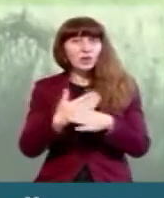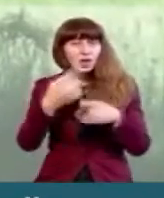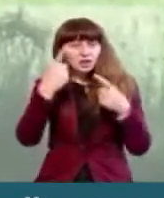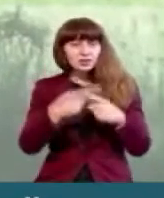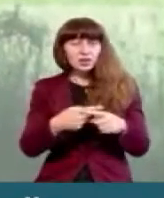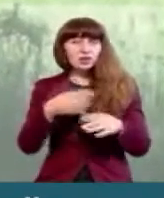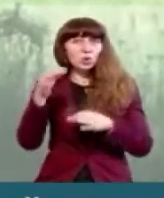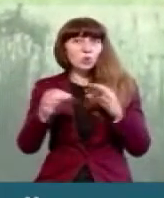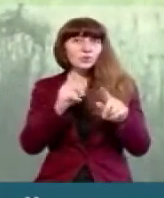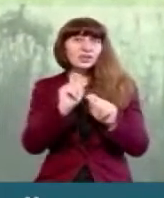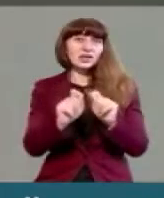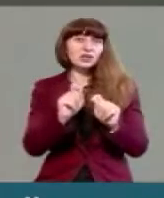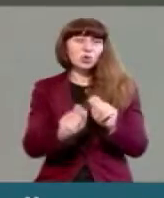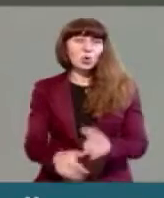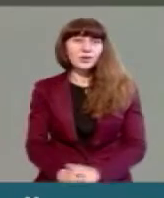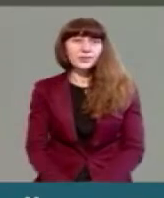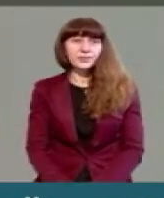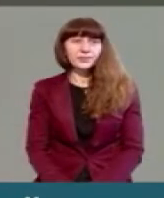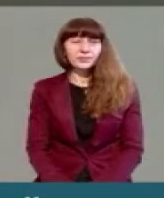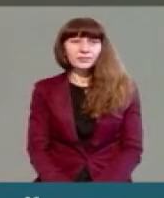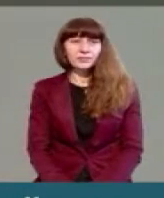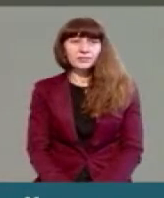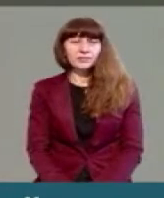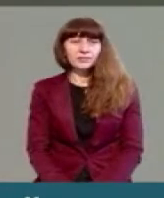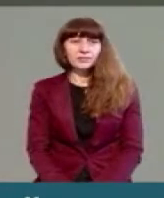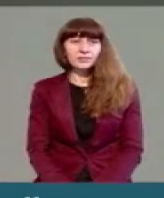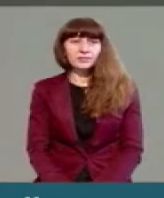техника и космомониторинг. Эльдар Мирбеков, Манарбек Осколов, телеканал Костанай.